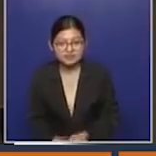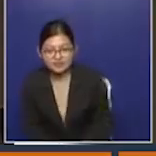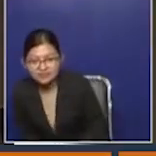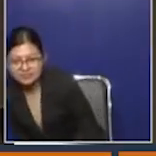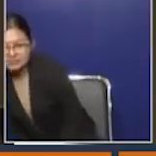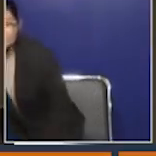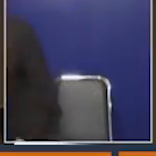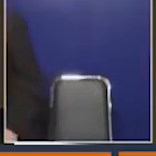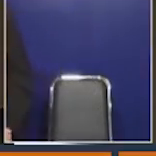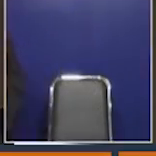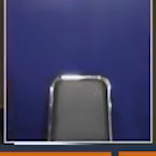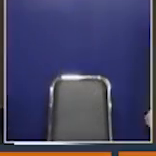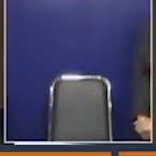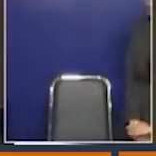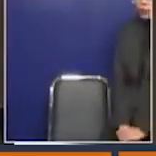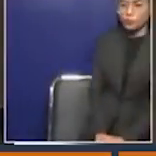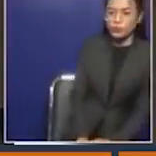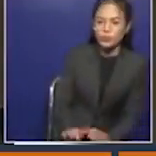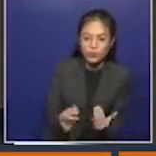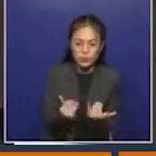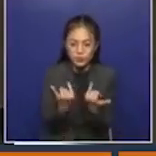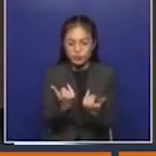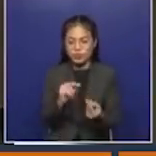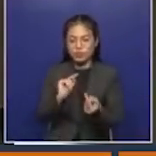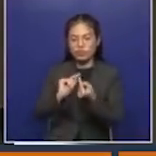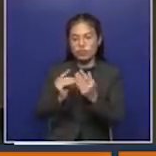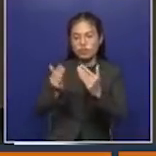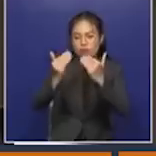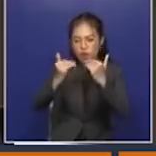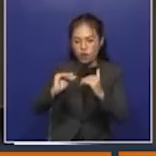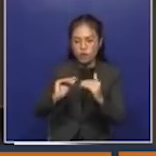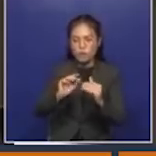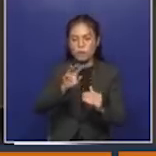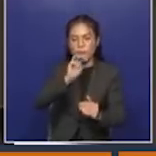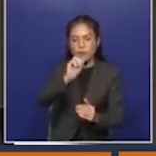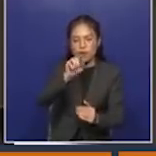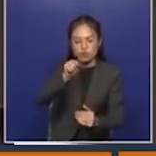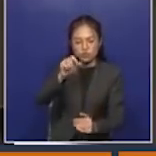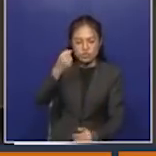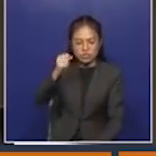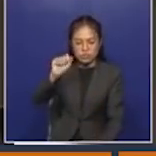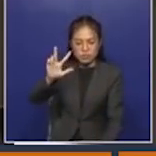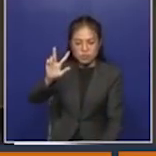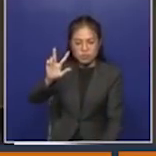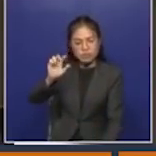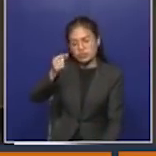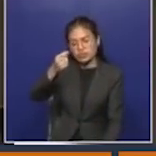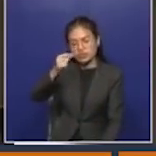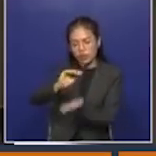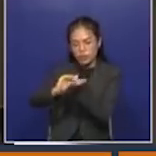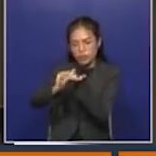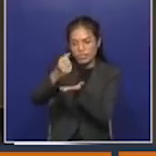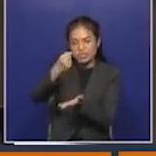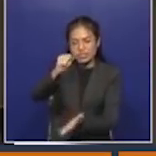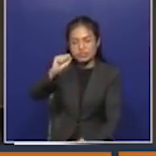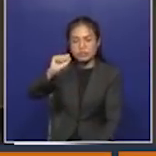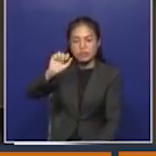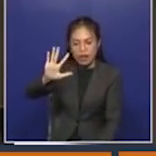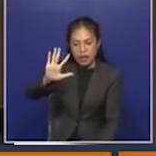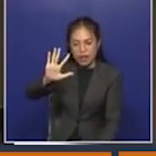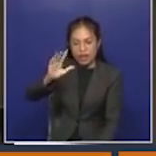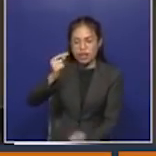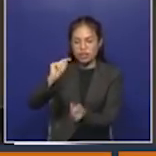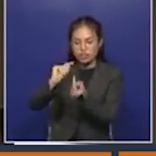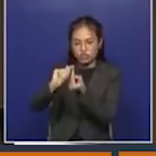เพื่อปรับลดตามมาตรา 15นะคะงบประมาณกระทรวงคมนาคมลงเหลือ 5หมื่น